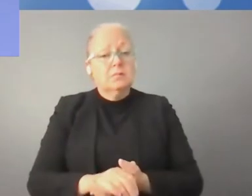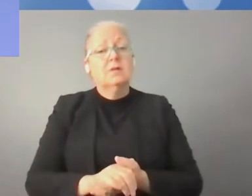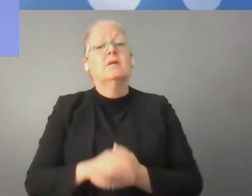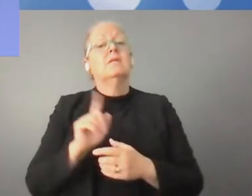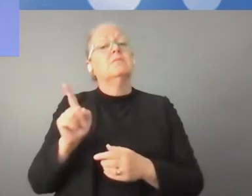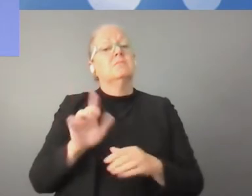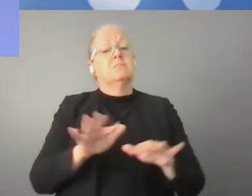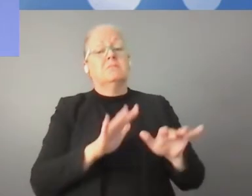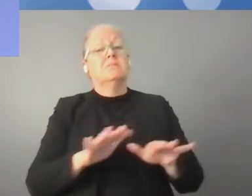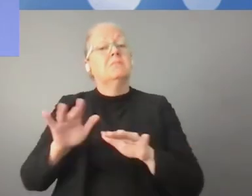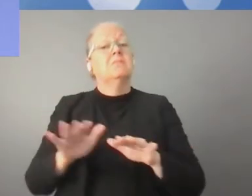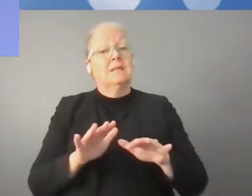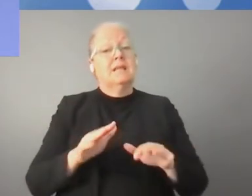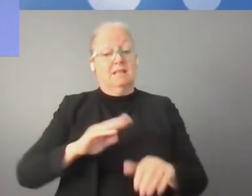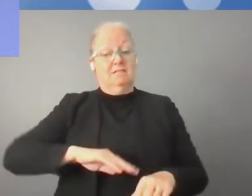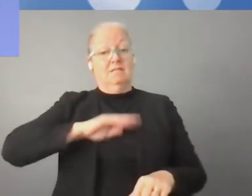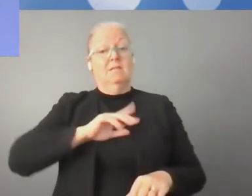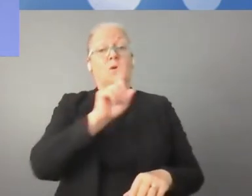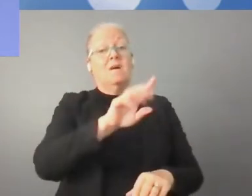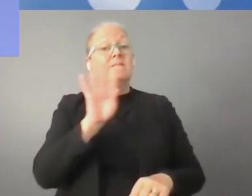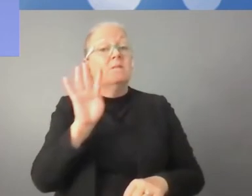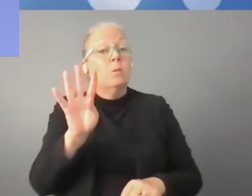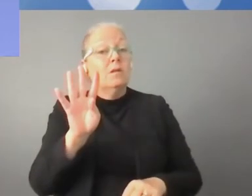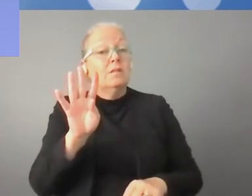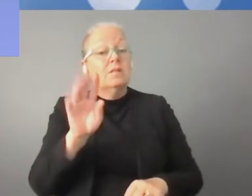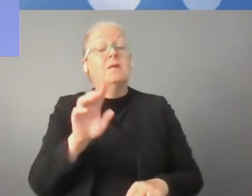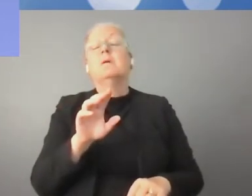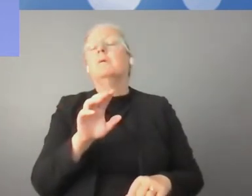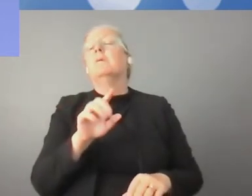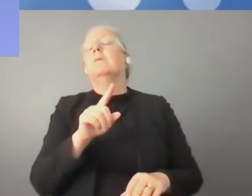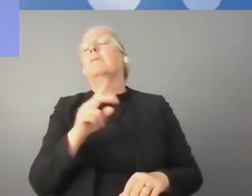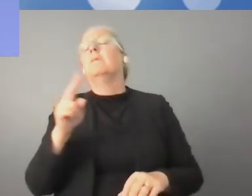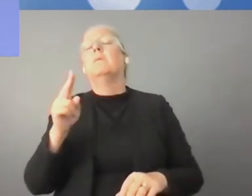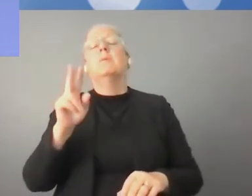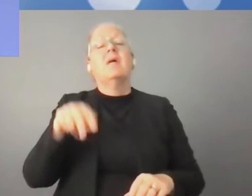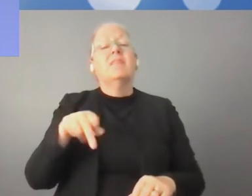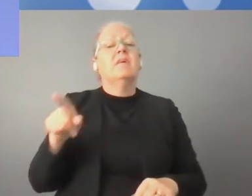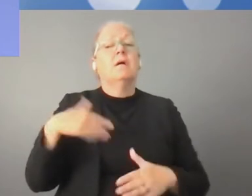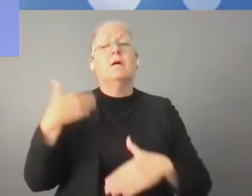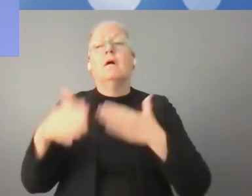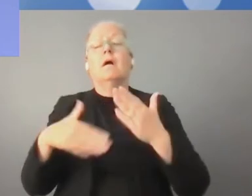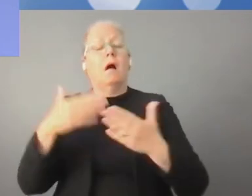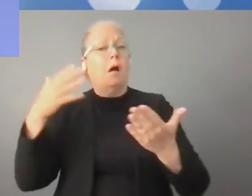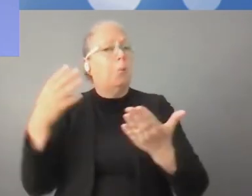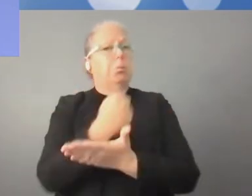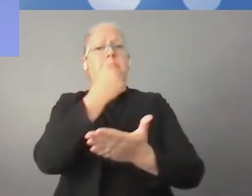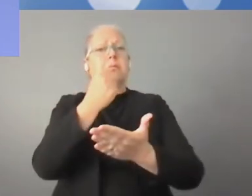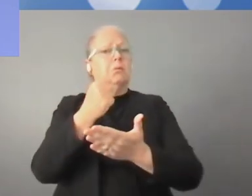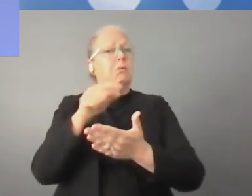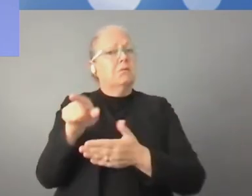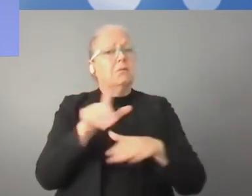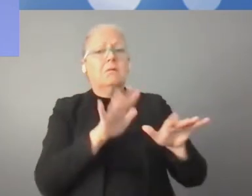الإنترنت العالمي، وهو موسيقار وأيضا رجل أعمال